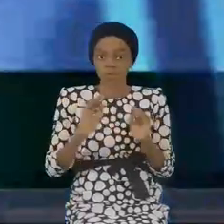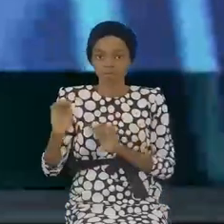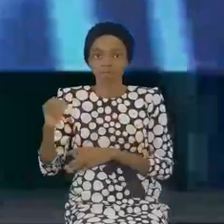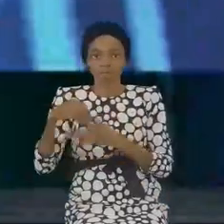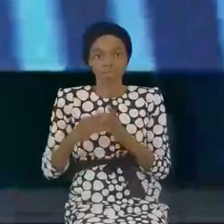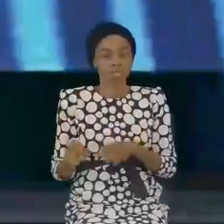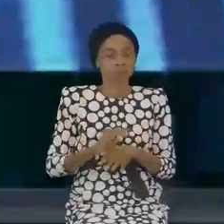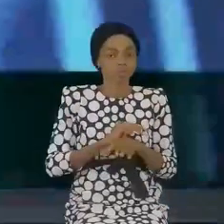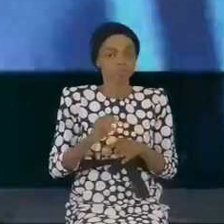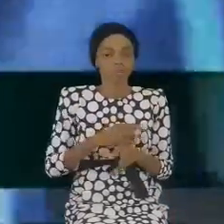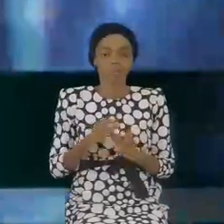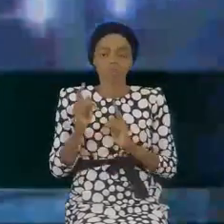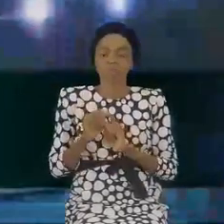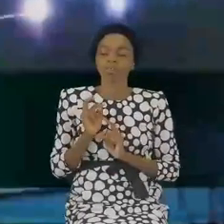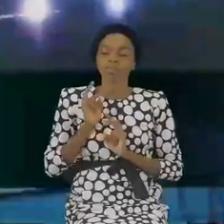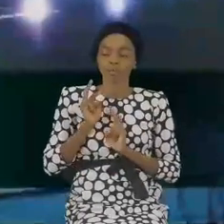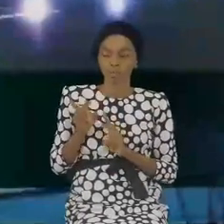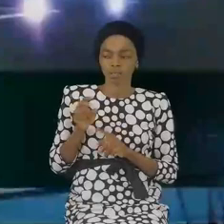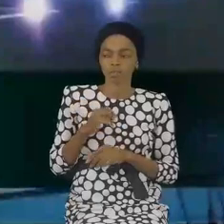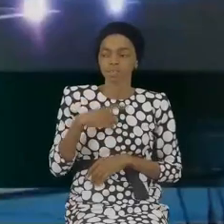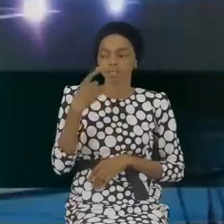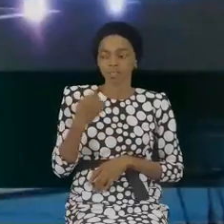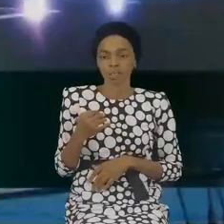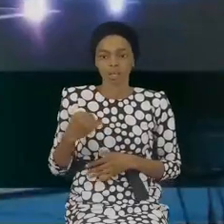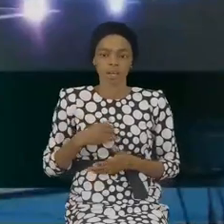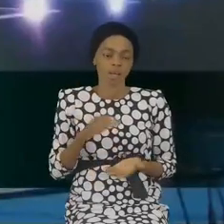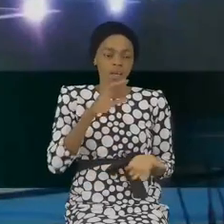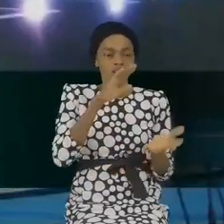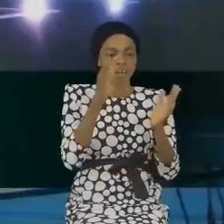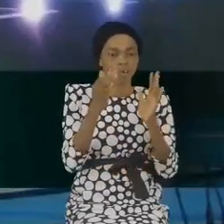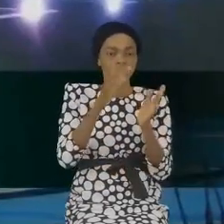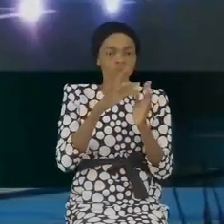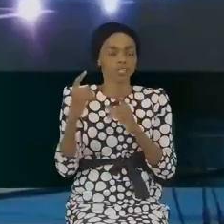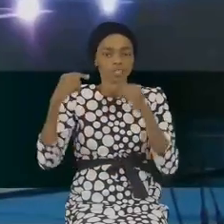peuvent même regarder pour dire, ah, vraiment, ils comparent leur succès